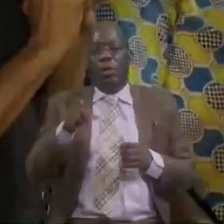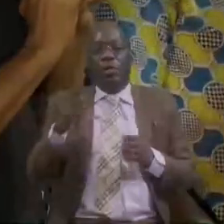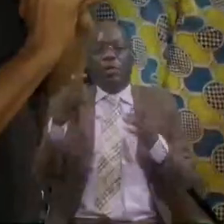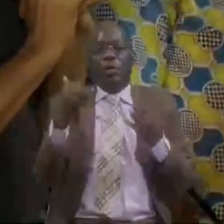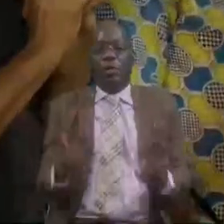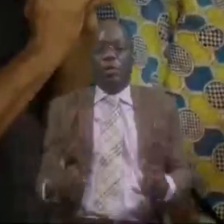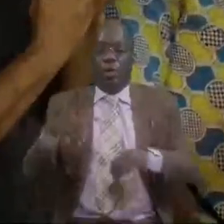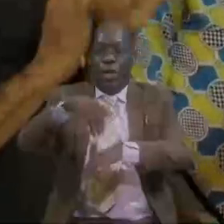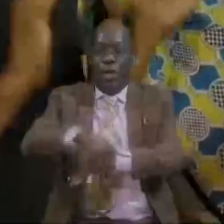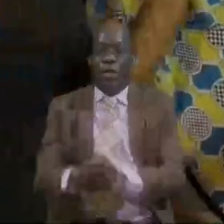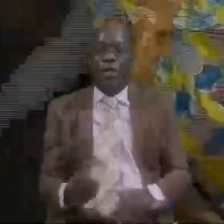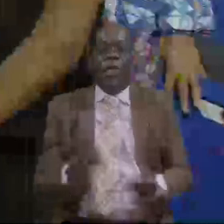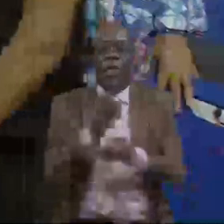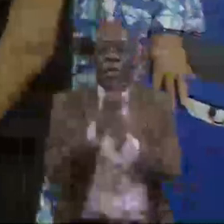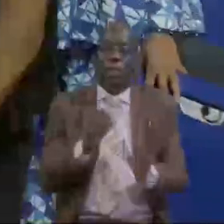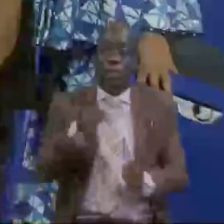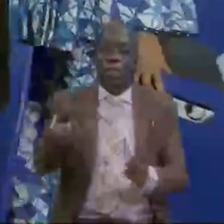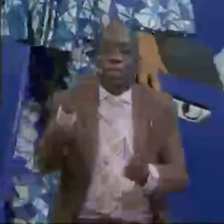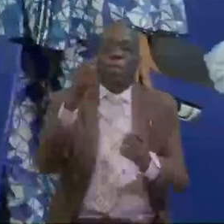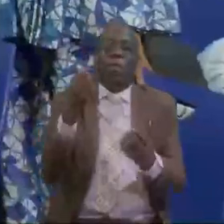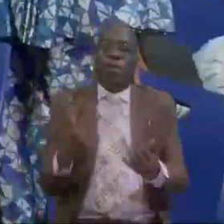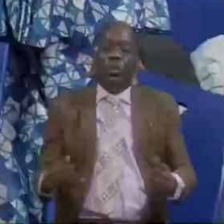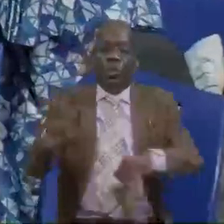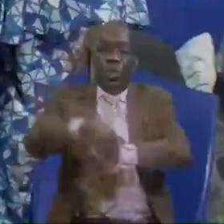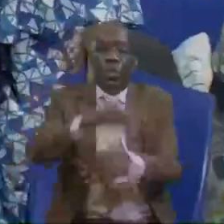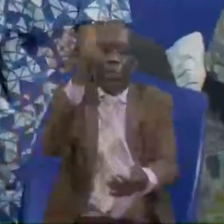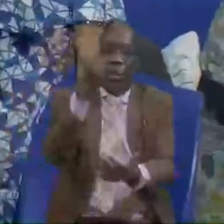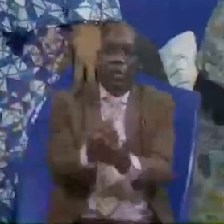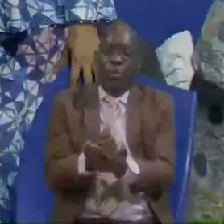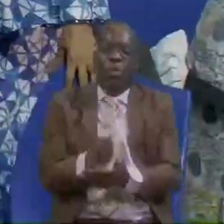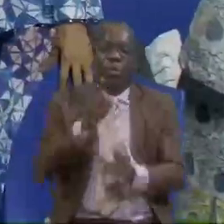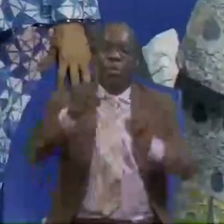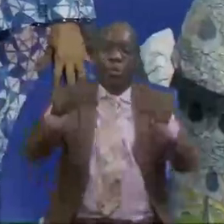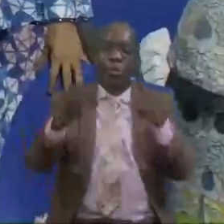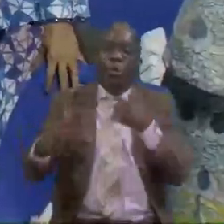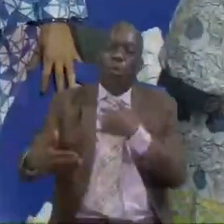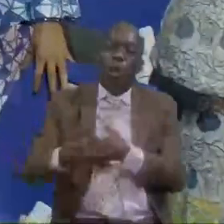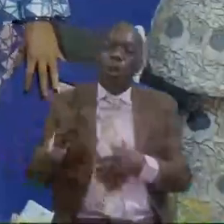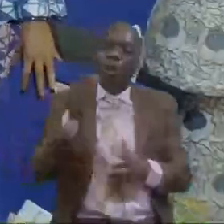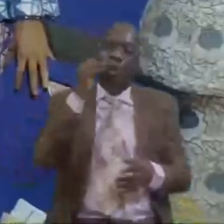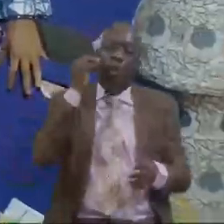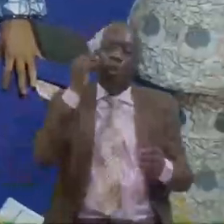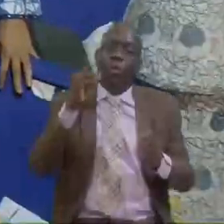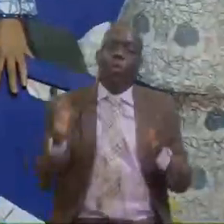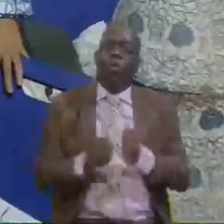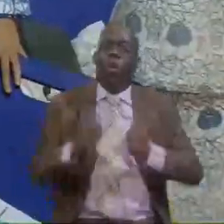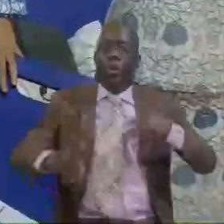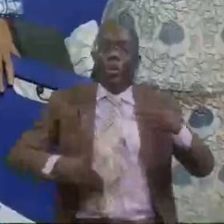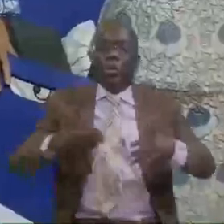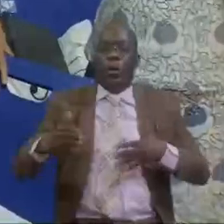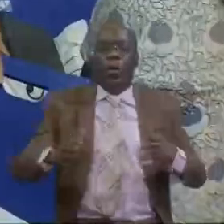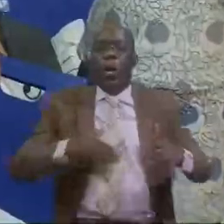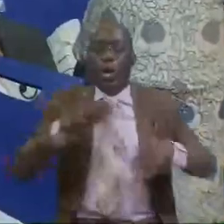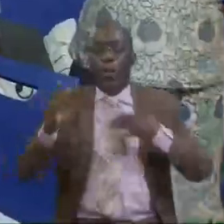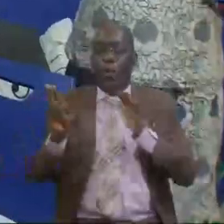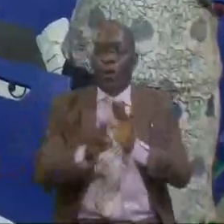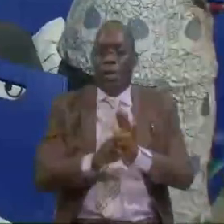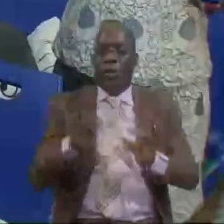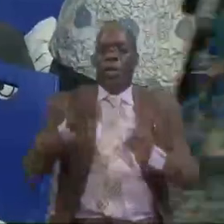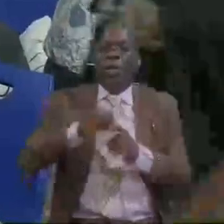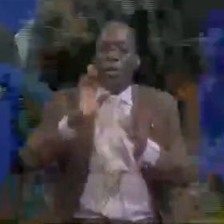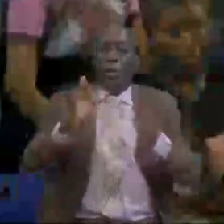guérir ce soir, te sauver ce soir. Tu repartiras à la maison avec joie et l'excitation, le bonheur dans